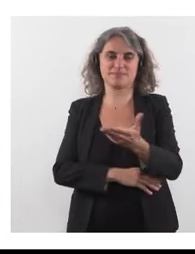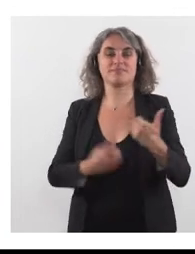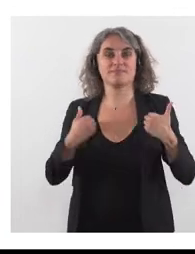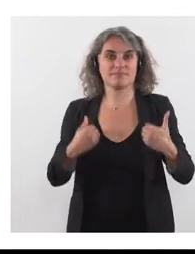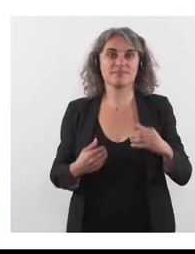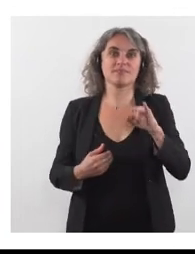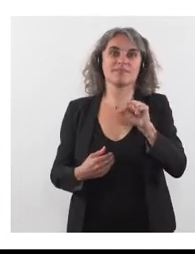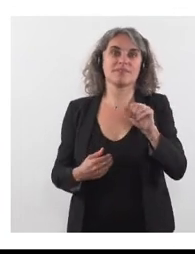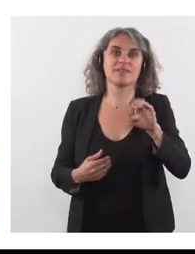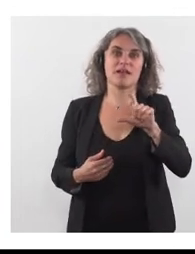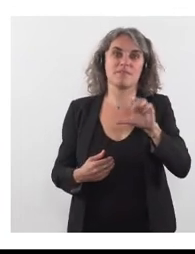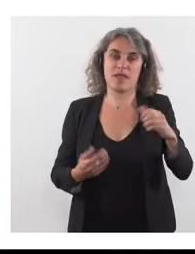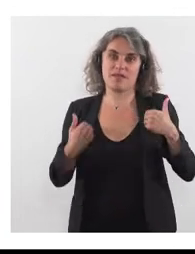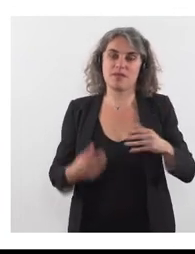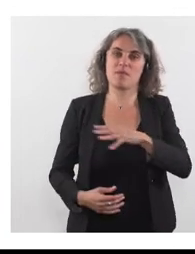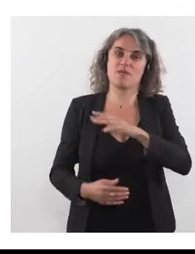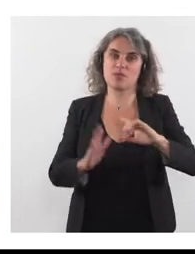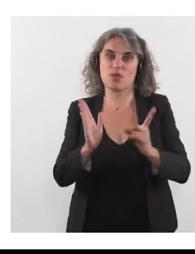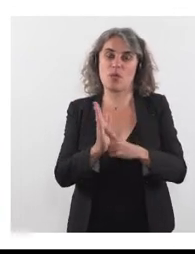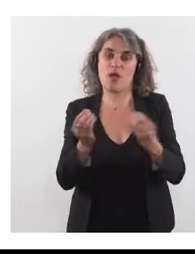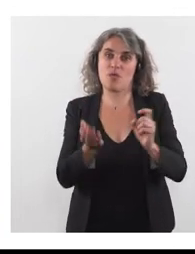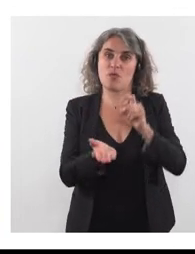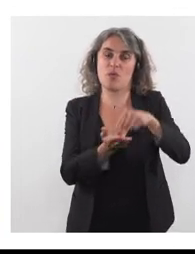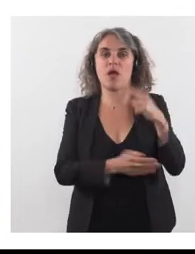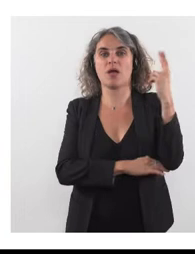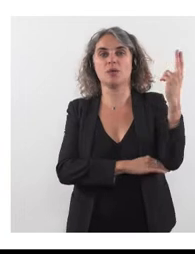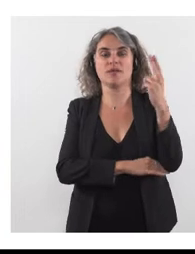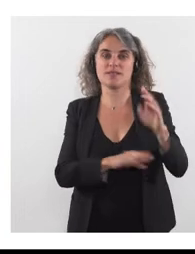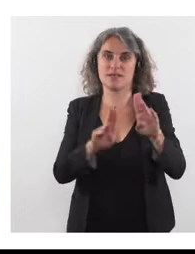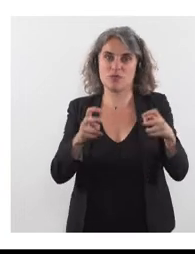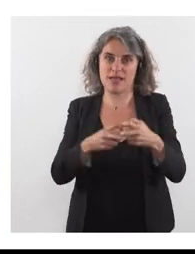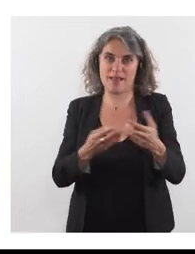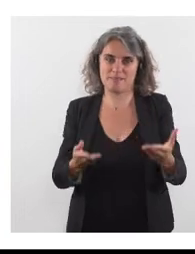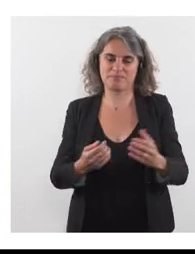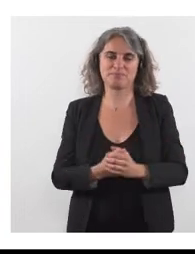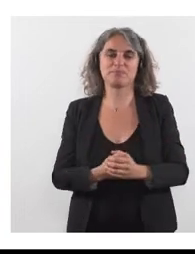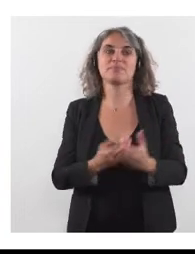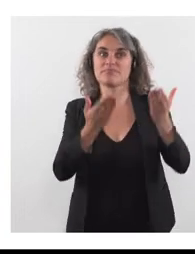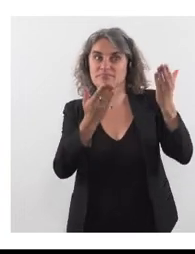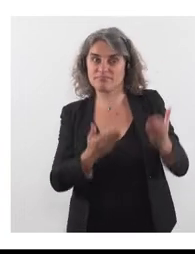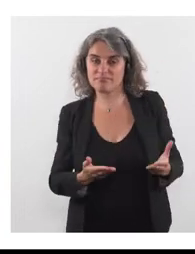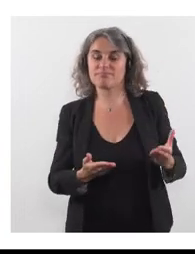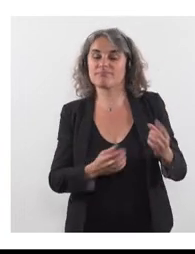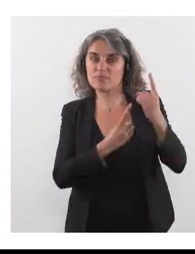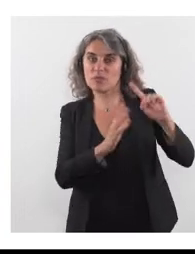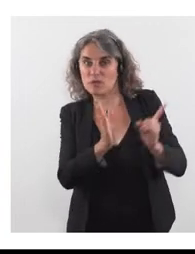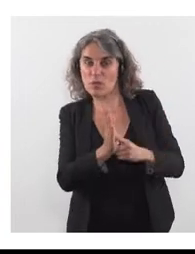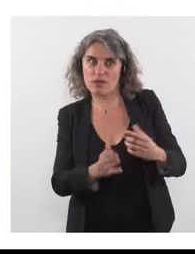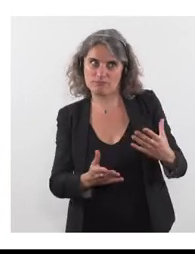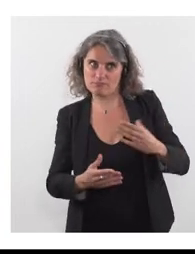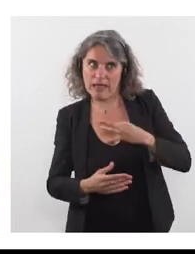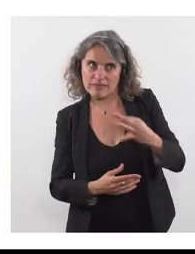m'appelle Isabelle Rorive, je suis professeure de droit à l'Université de Bruxelles et je remercie la défenseure des droits